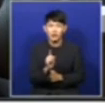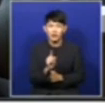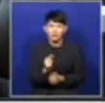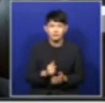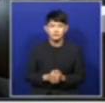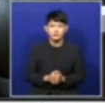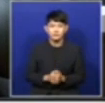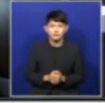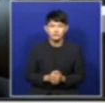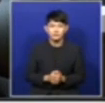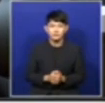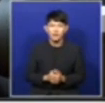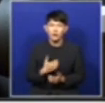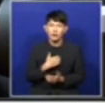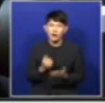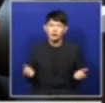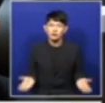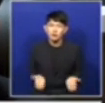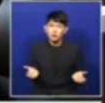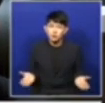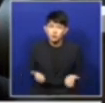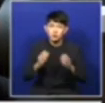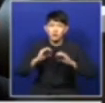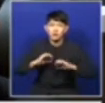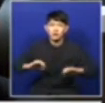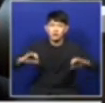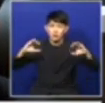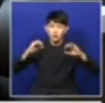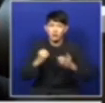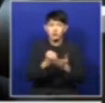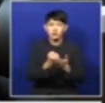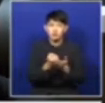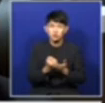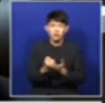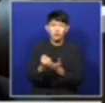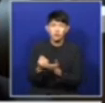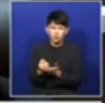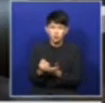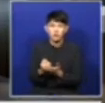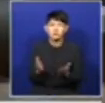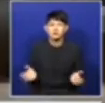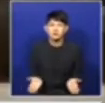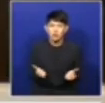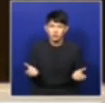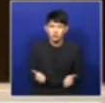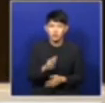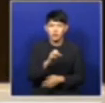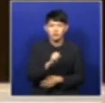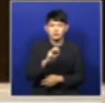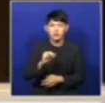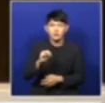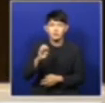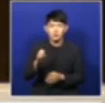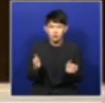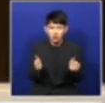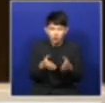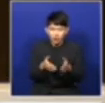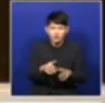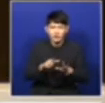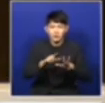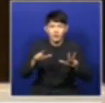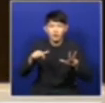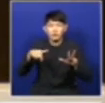เพื่อต้องการสนับสนุนให้ภาครัฐนั้นได้เยียวยาและสนับสนุนให้ SME รายย่อย3ล้านกว่าราย